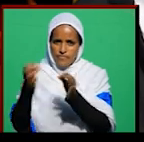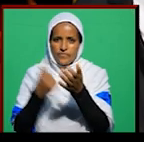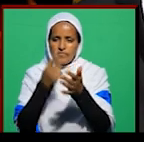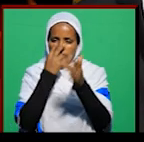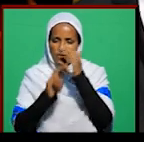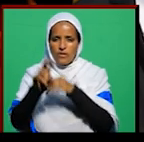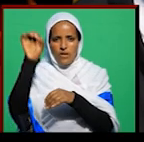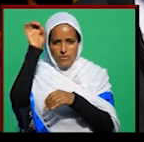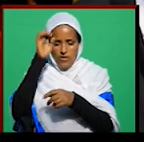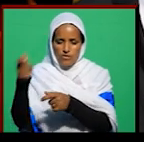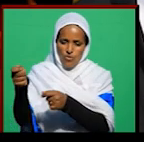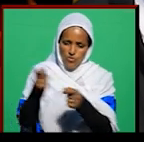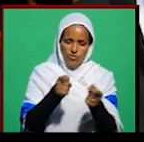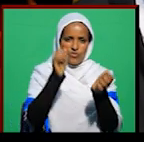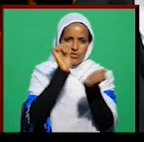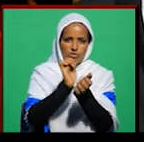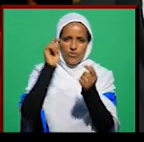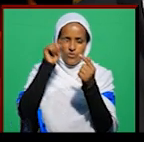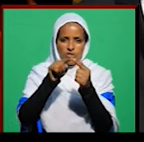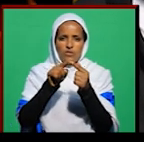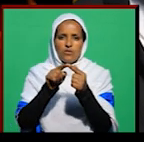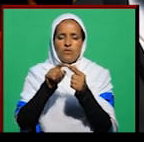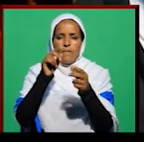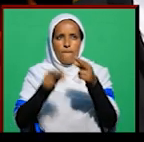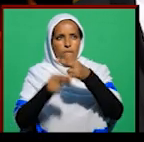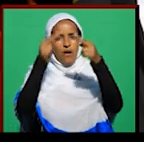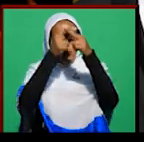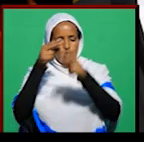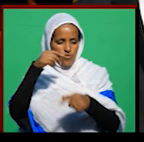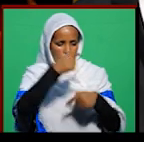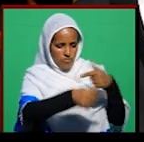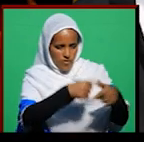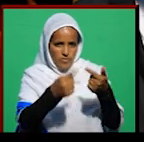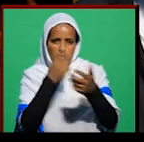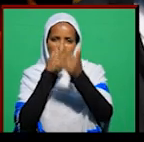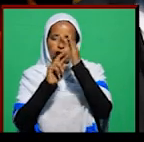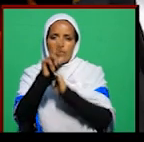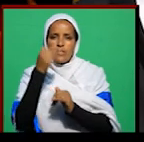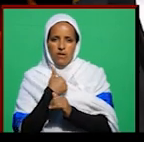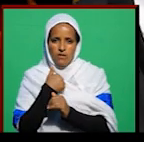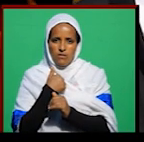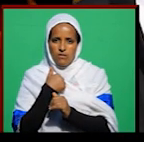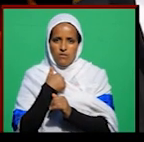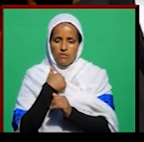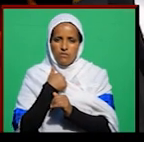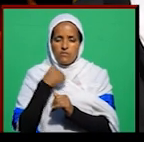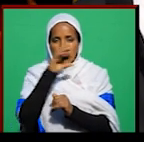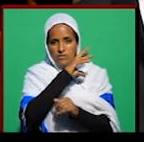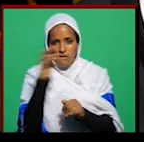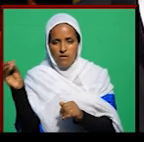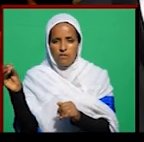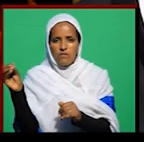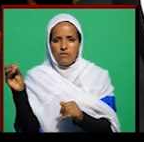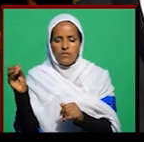ስለነበረ እስራኤልም እነ ነቢየ እግዚአብሔር ኤርምያስ ተጎትተው ታስረው ወደ ፋርስ ባቢሎን የወረዱበት ያ የታሰሩበት ትንቢት ነበረ። ያ